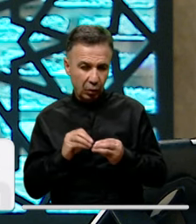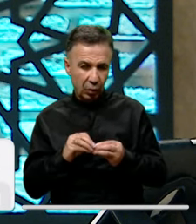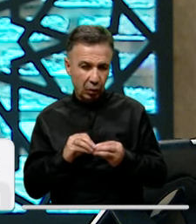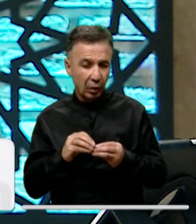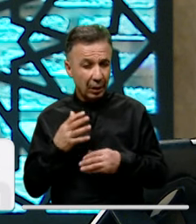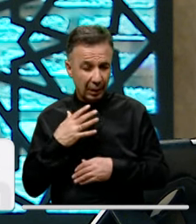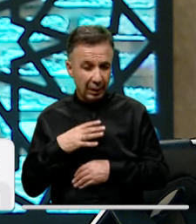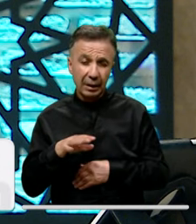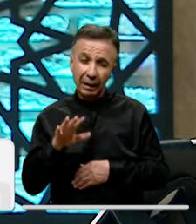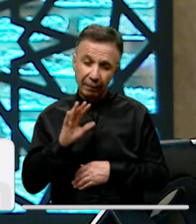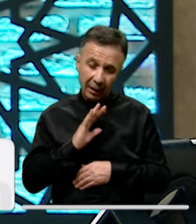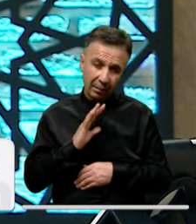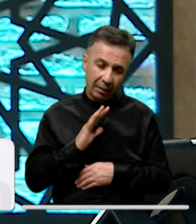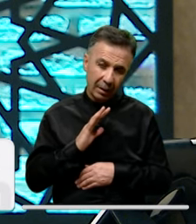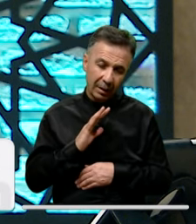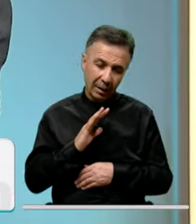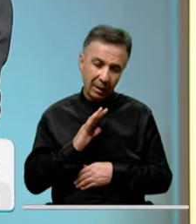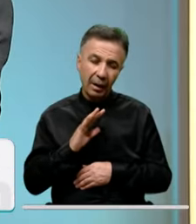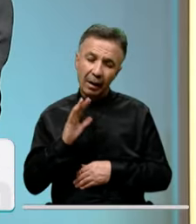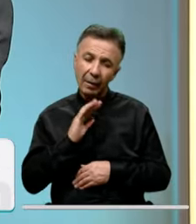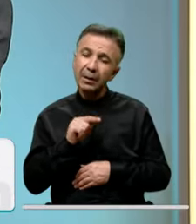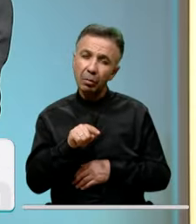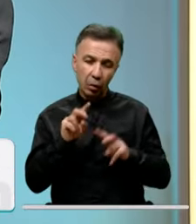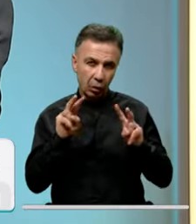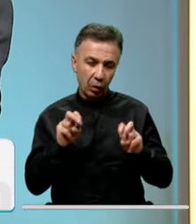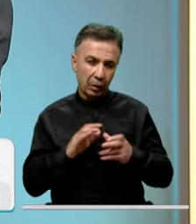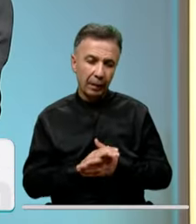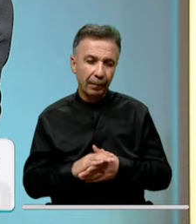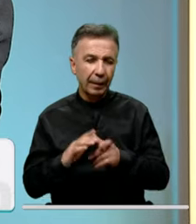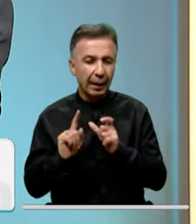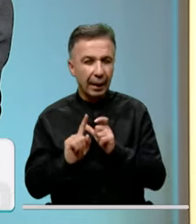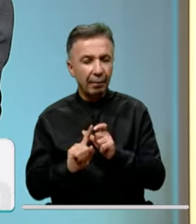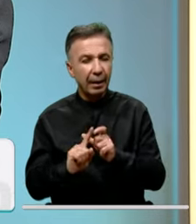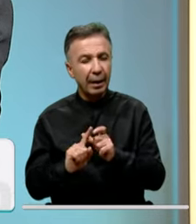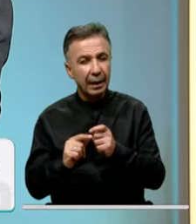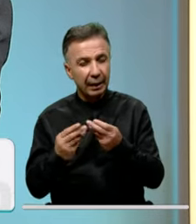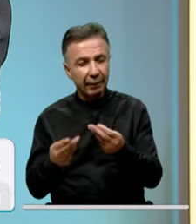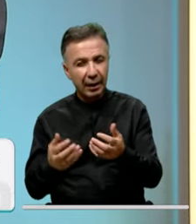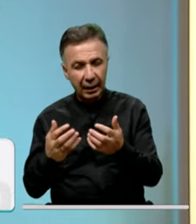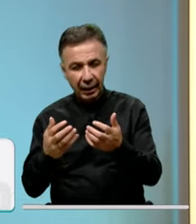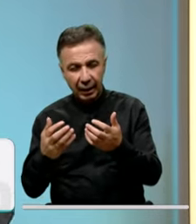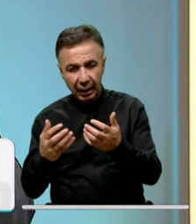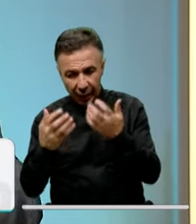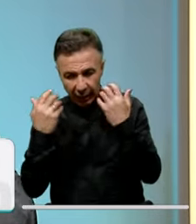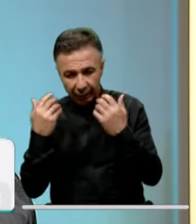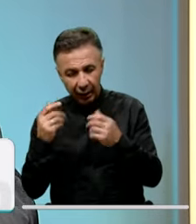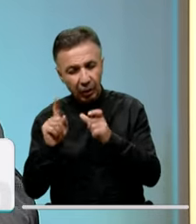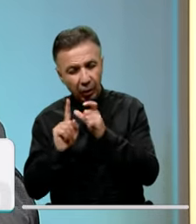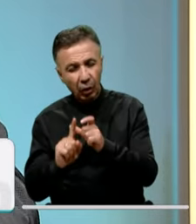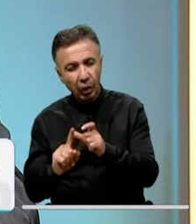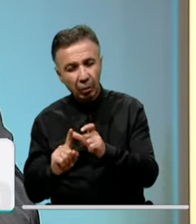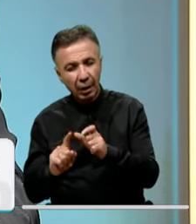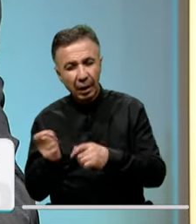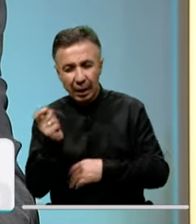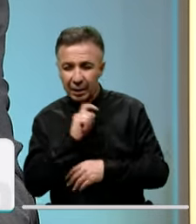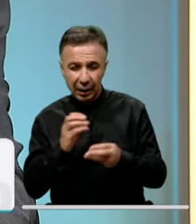kastı var mı? Varsa bu konuda emanet olan malı koruma konusunda ihmali, kastı,